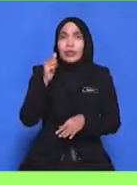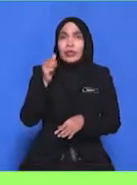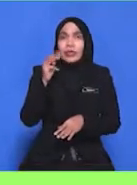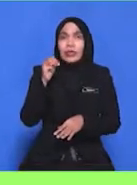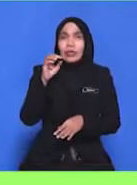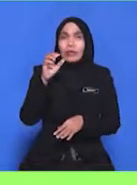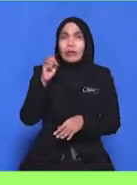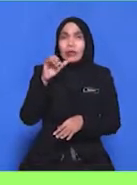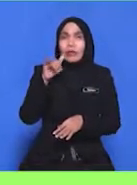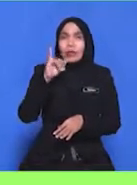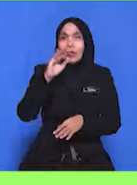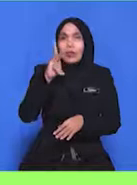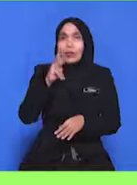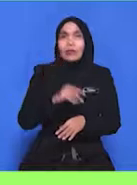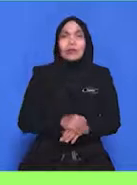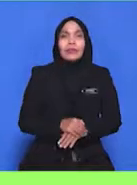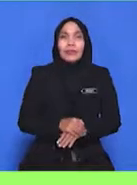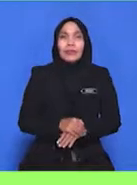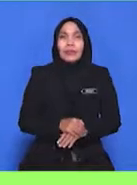tahun 41 Hijrah hingga